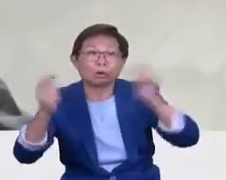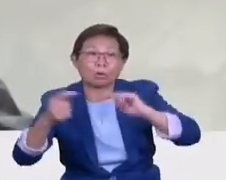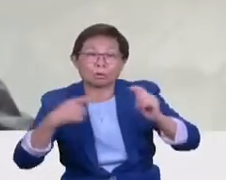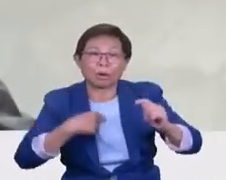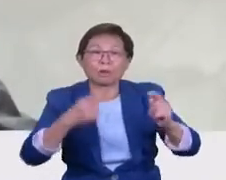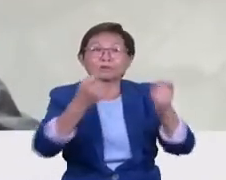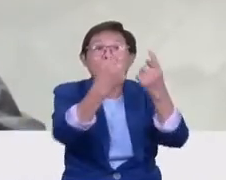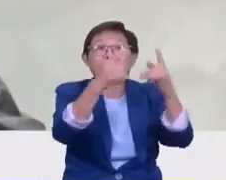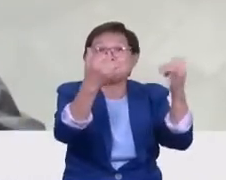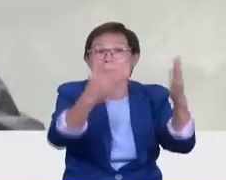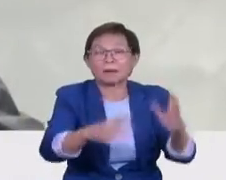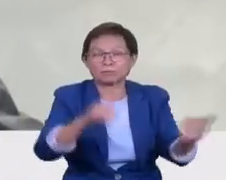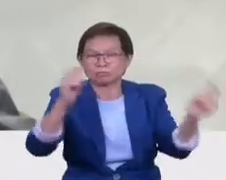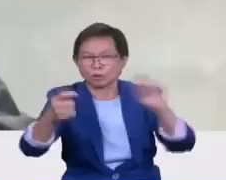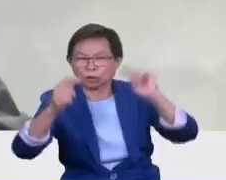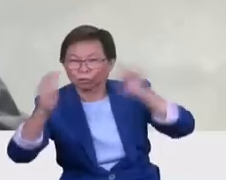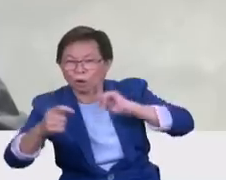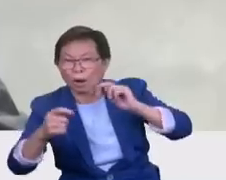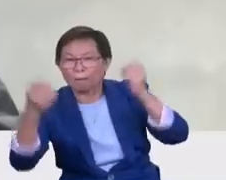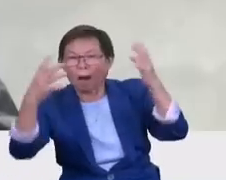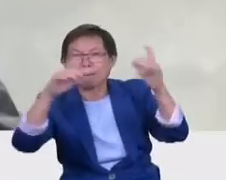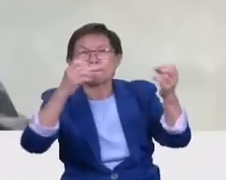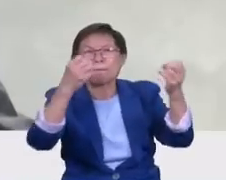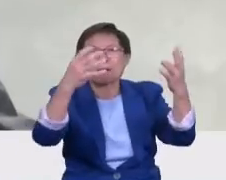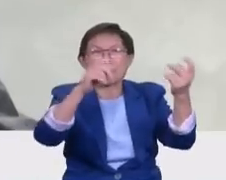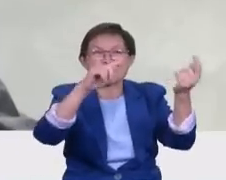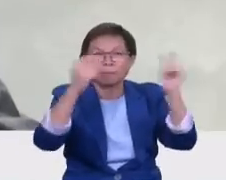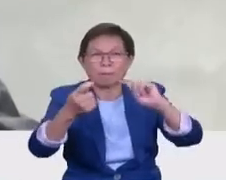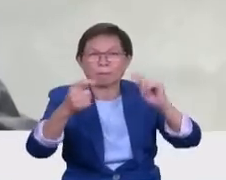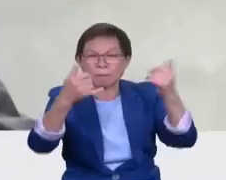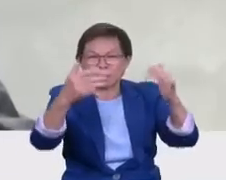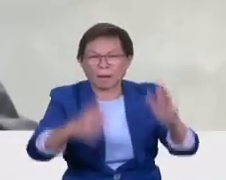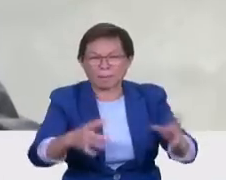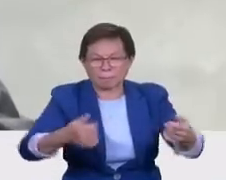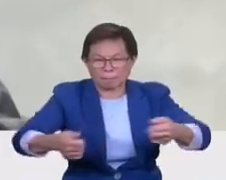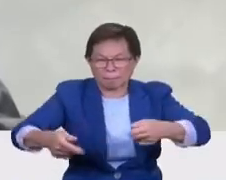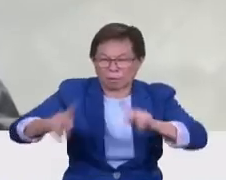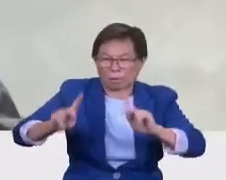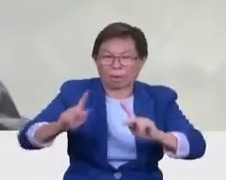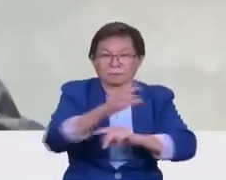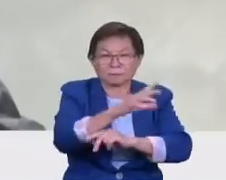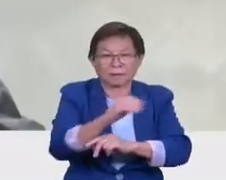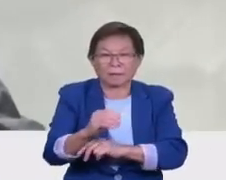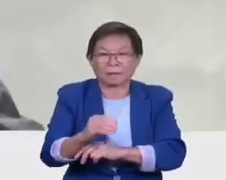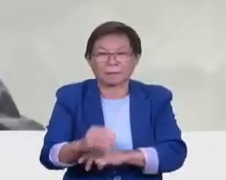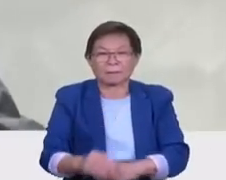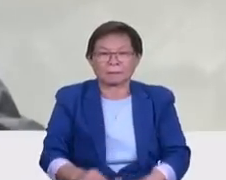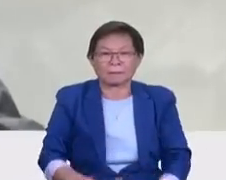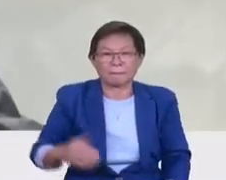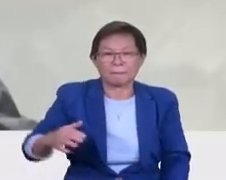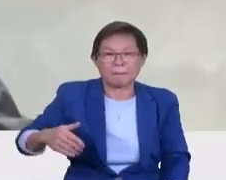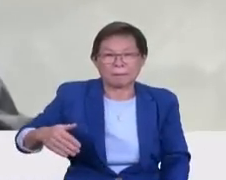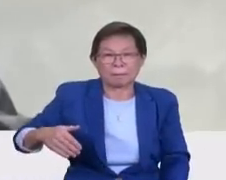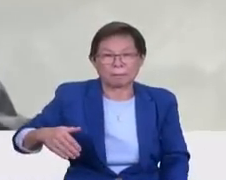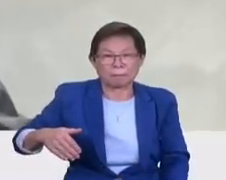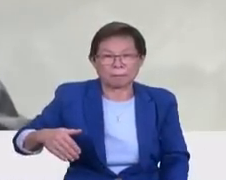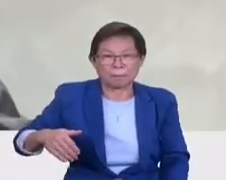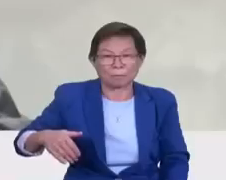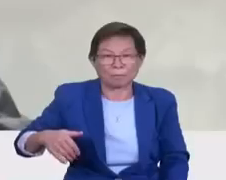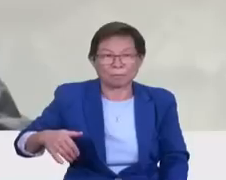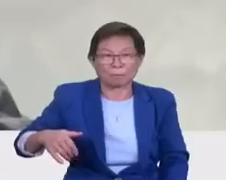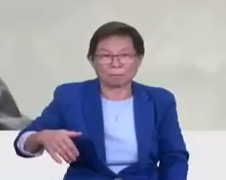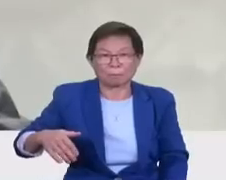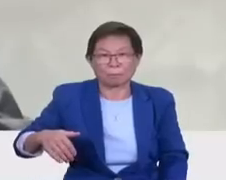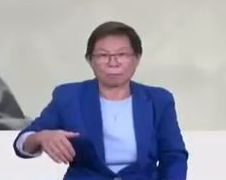kesebelasan utama dengan ramai pemain-pemain diberi peluang namun belum mendapat Rentak